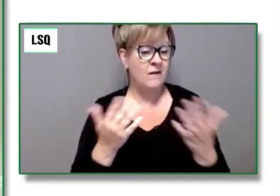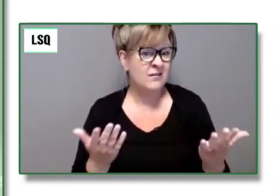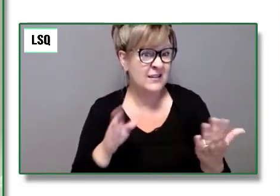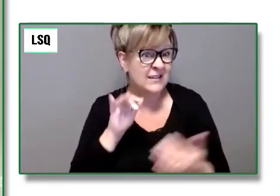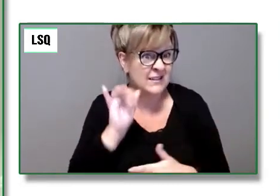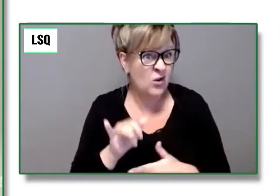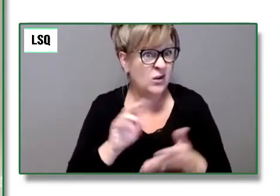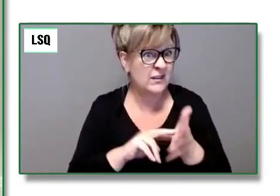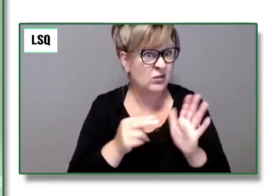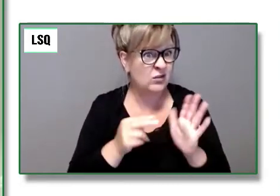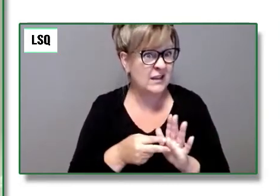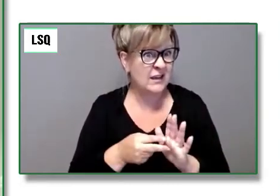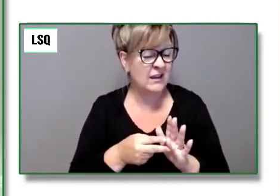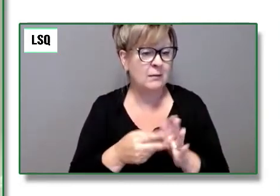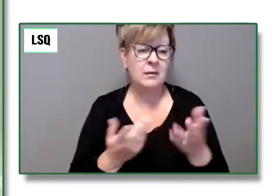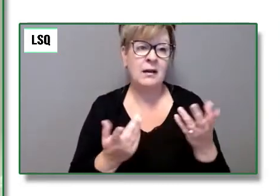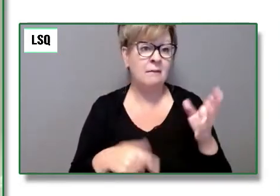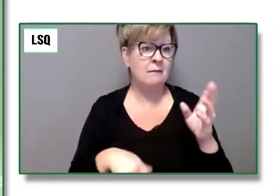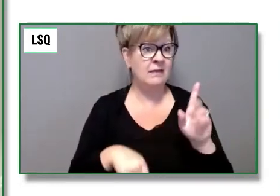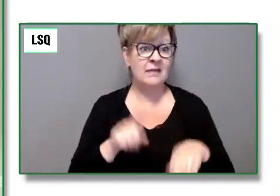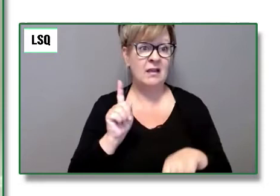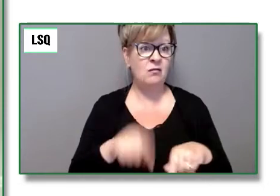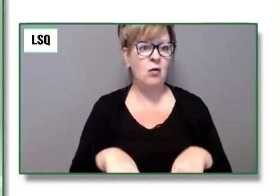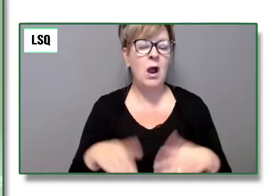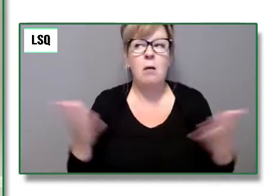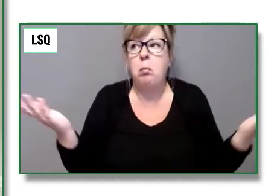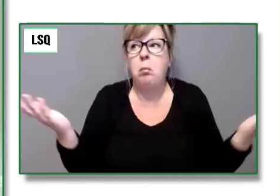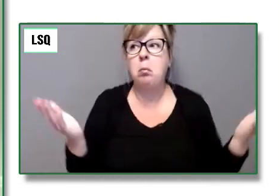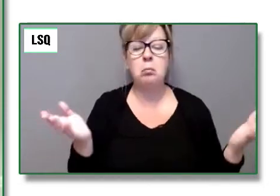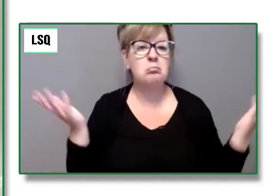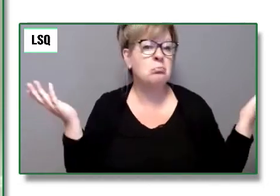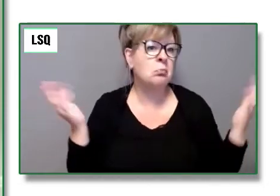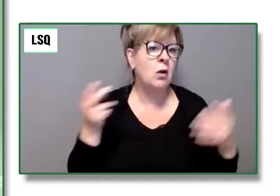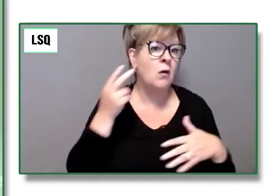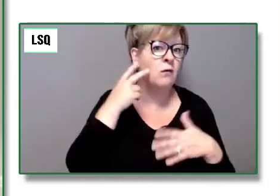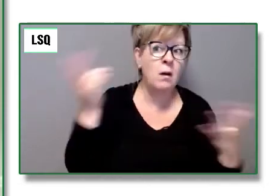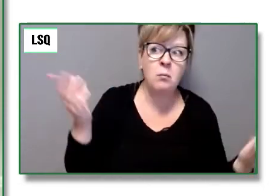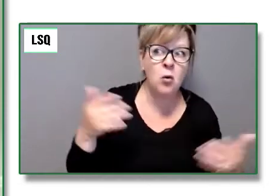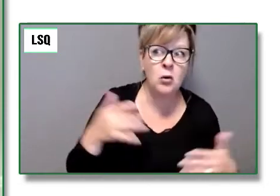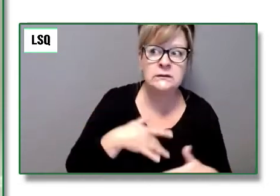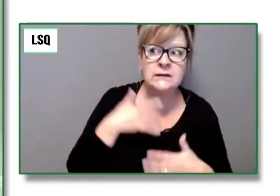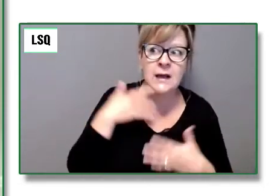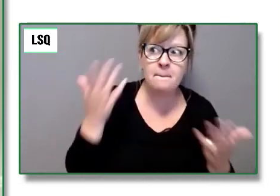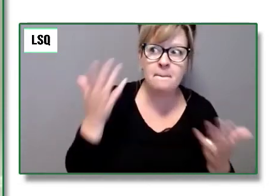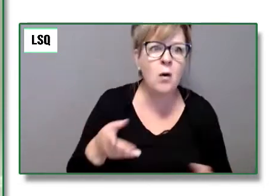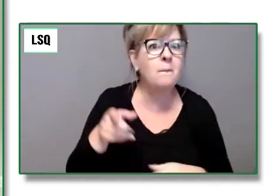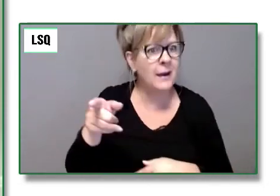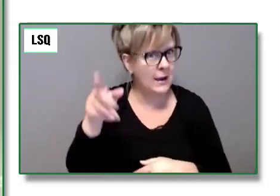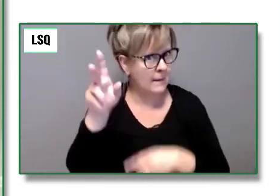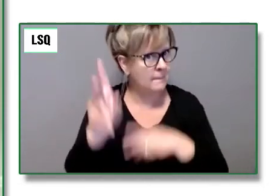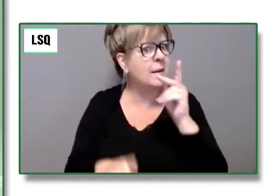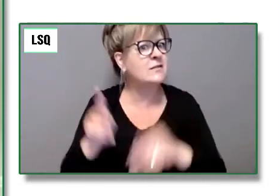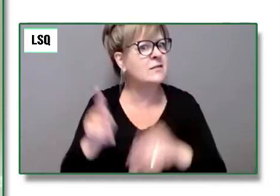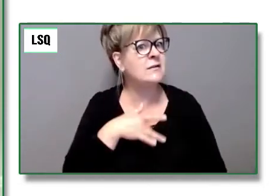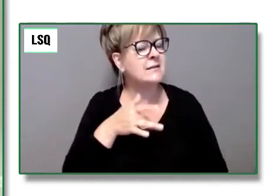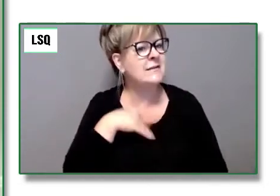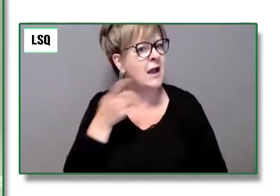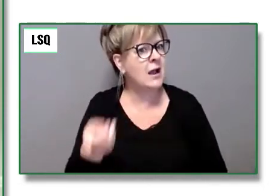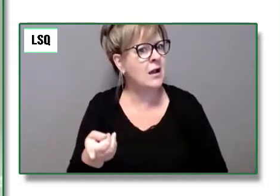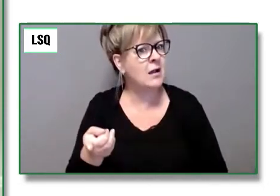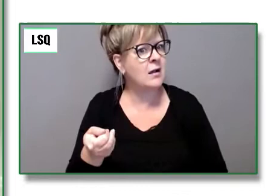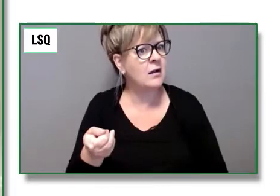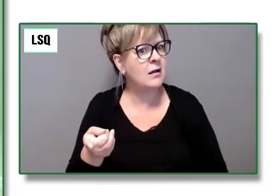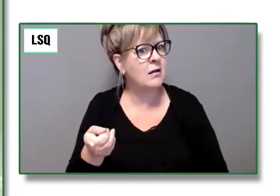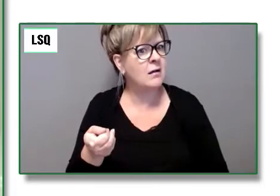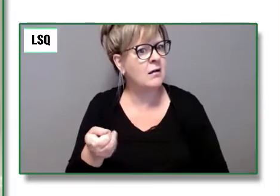joue, quels sont les ingrédients magiques qu'on a pris le temps de considérer et de concevoir pour vous